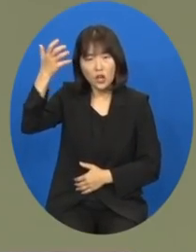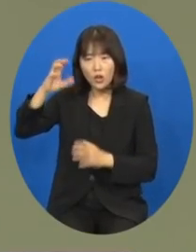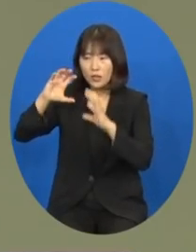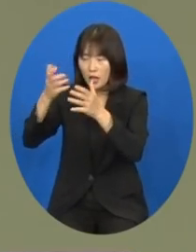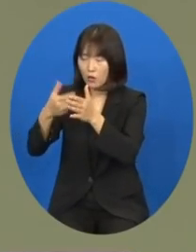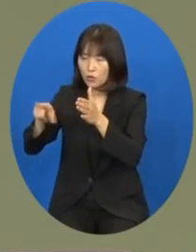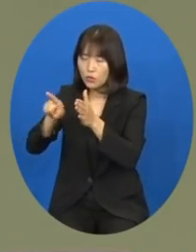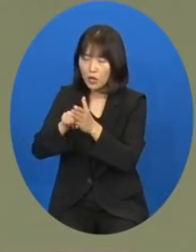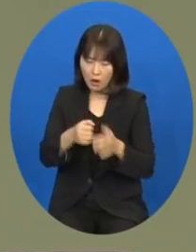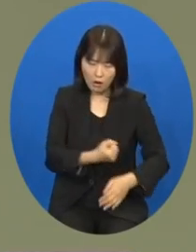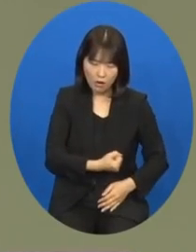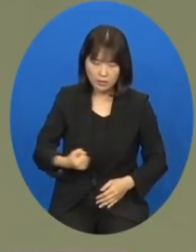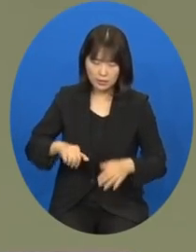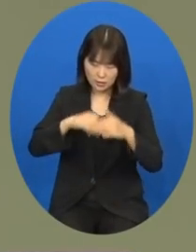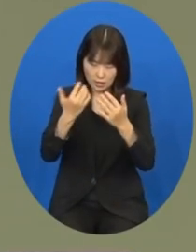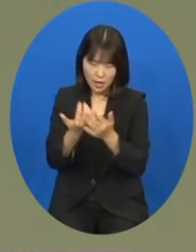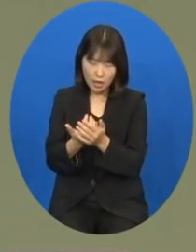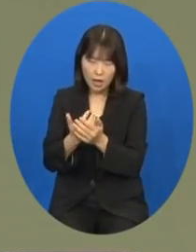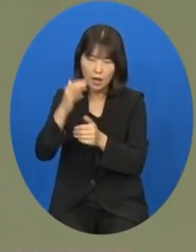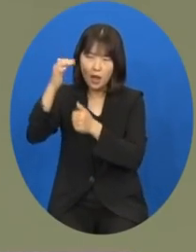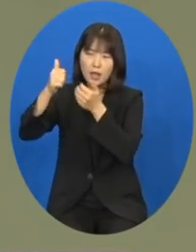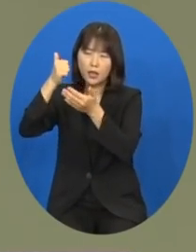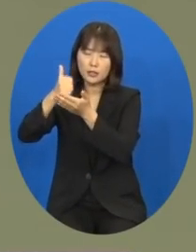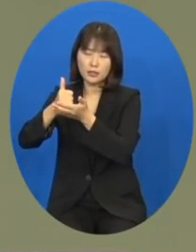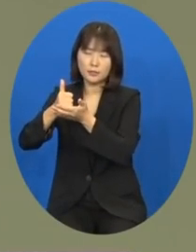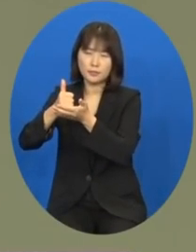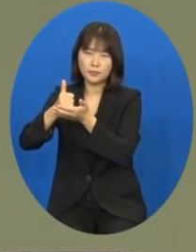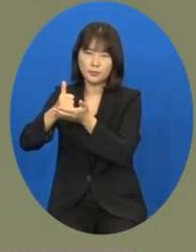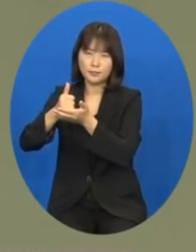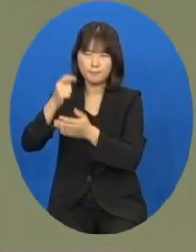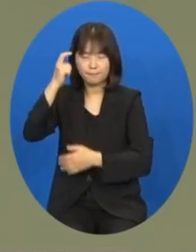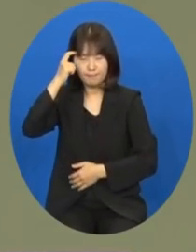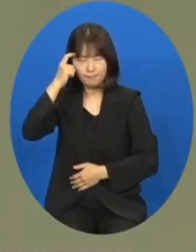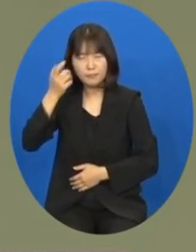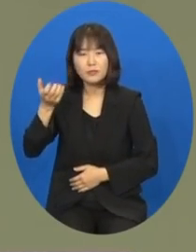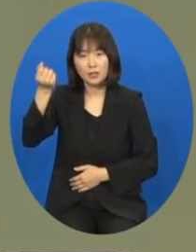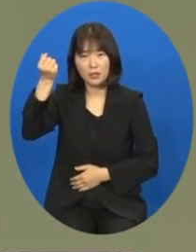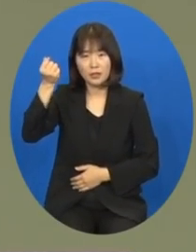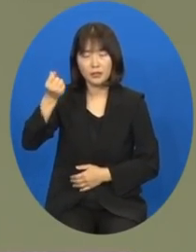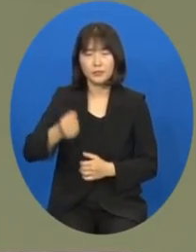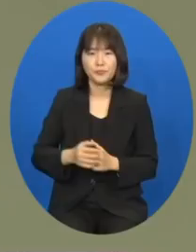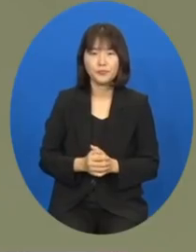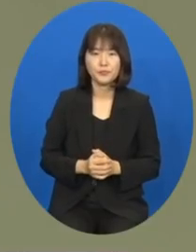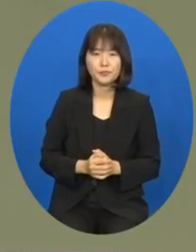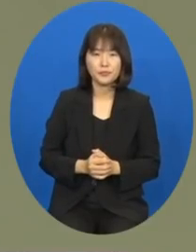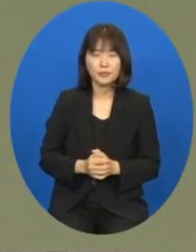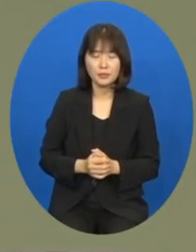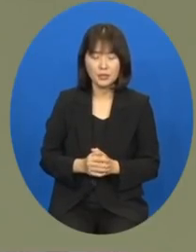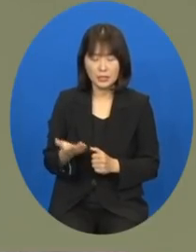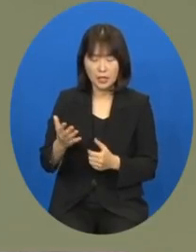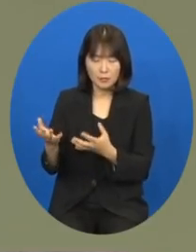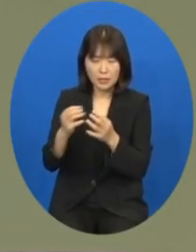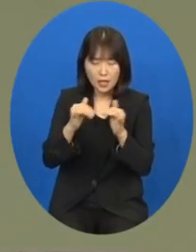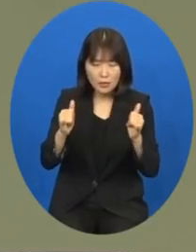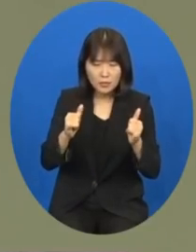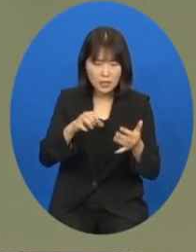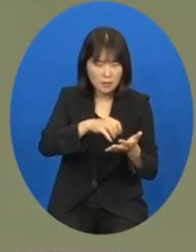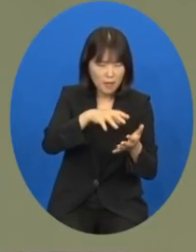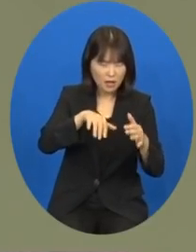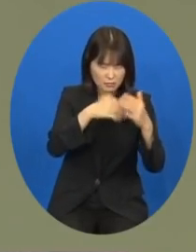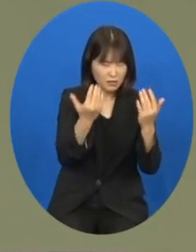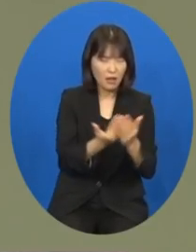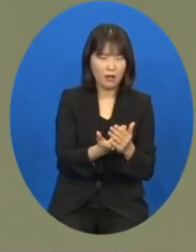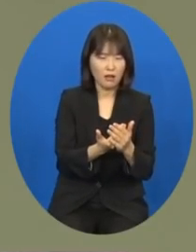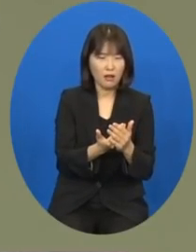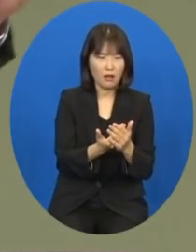여러분들은 지어 어느 인생을 살고 계십니까 그러는 많은 사람들의 사실상 빵에 전부 2의 인생을 살아간다는 거에요 왜